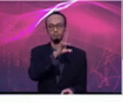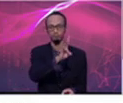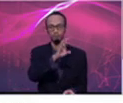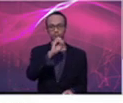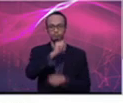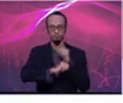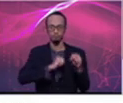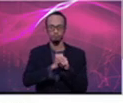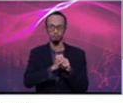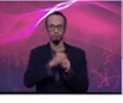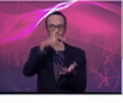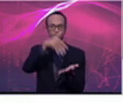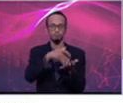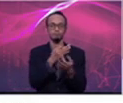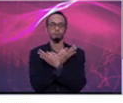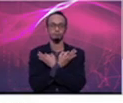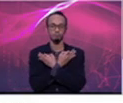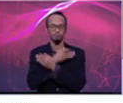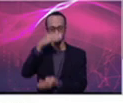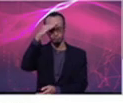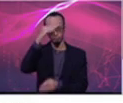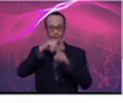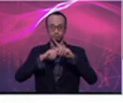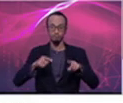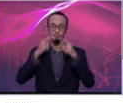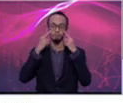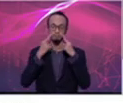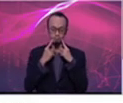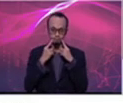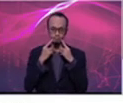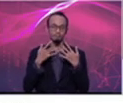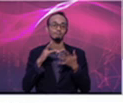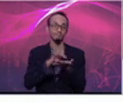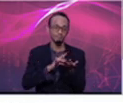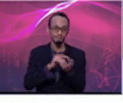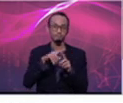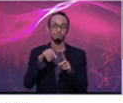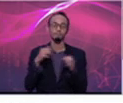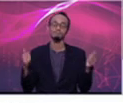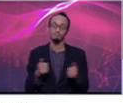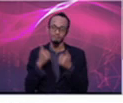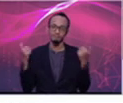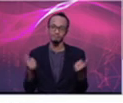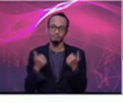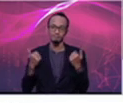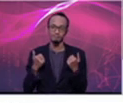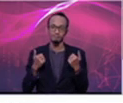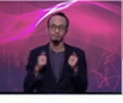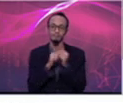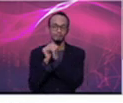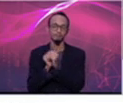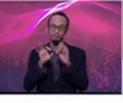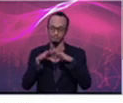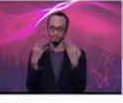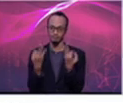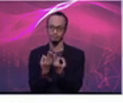penjara keluang Johor namun kesedihannya sedikit terubat apabila berpeluang menyambut Syawal di pangkuan keluarga